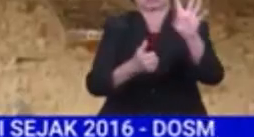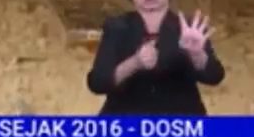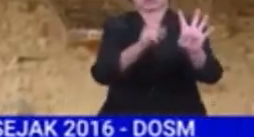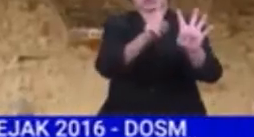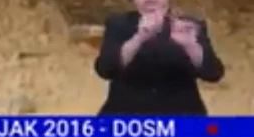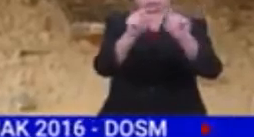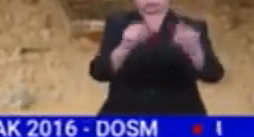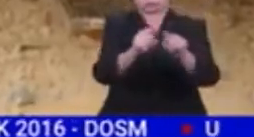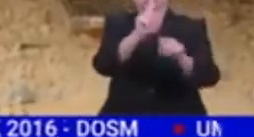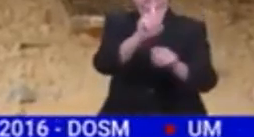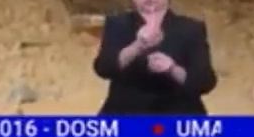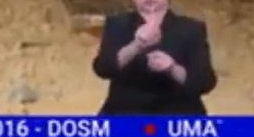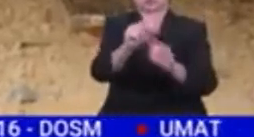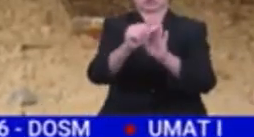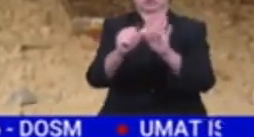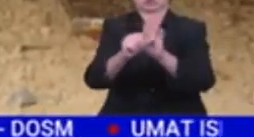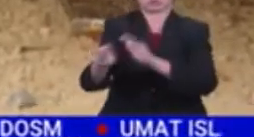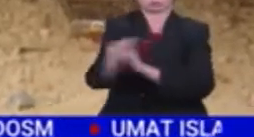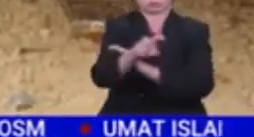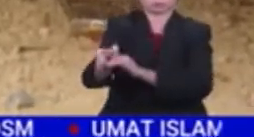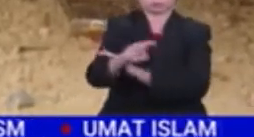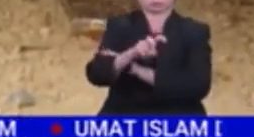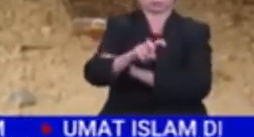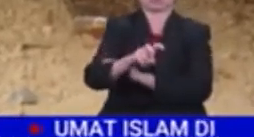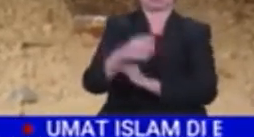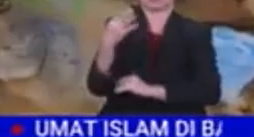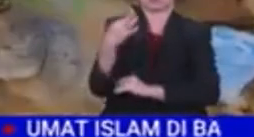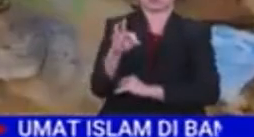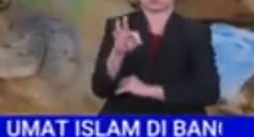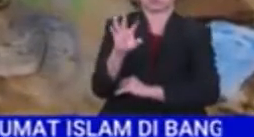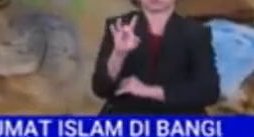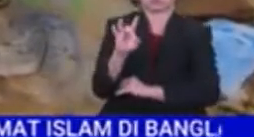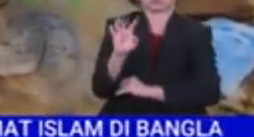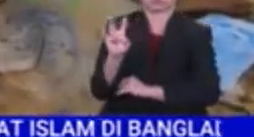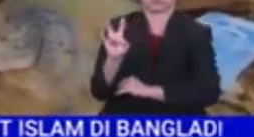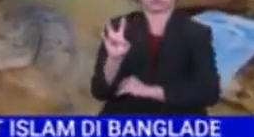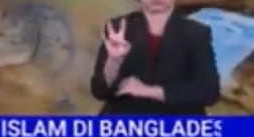41 Quran Satu Atap pengangkutan Jalan 1987